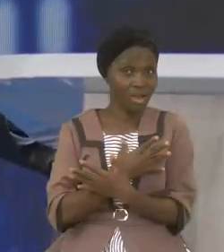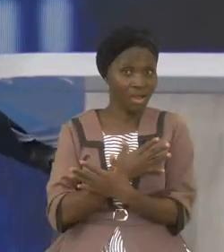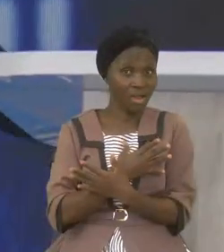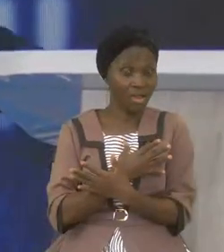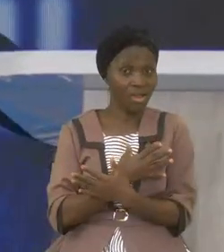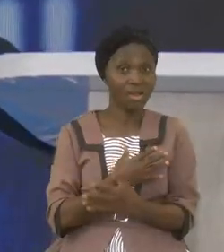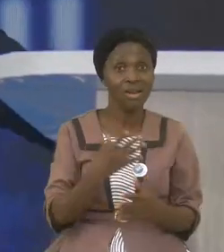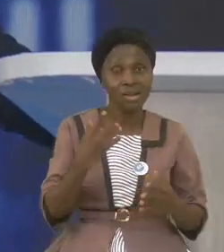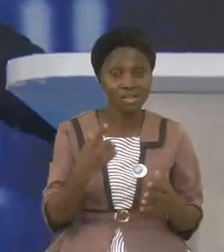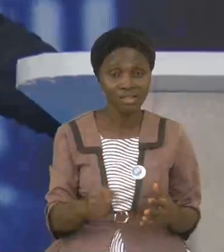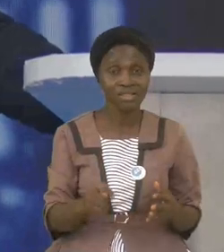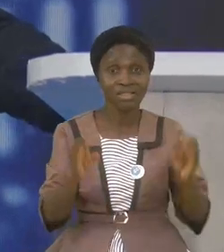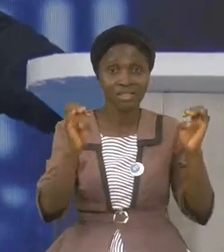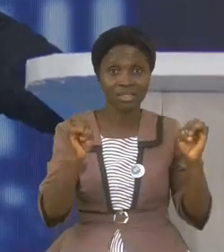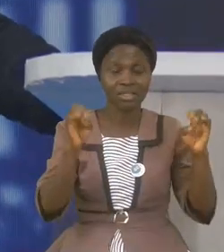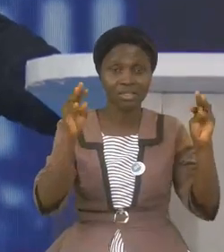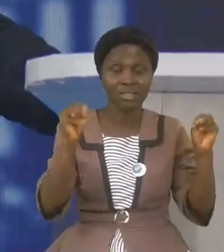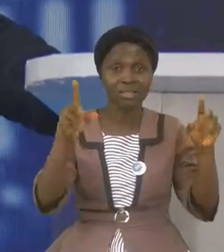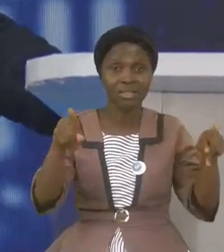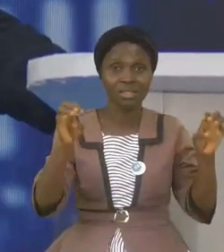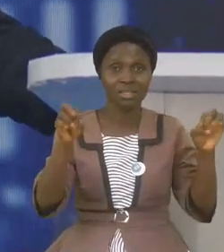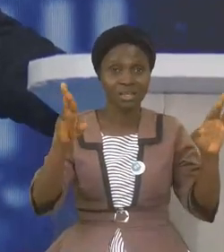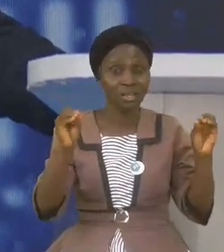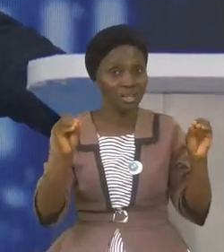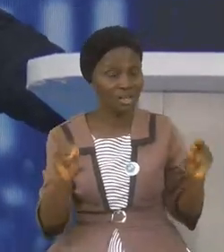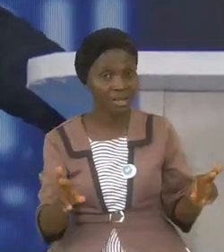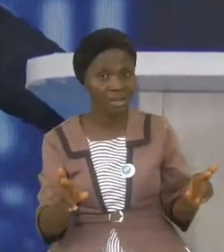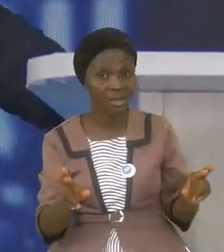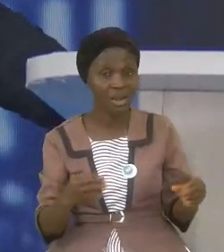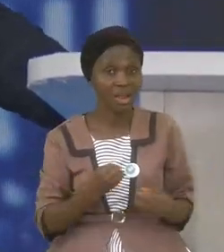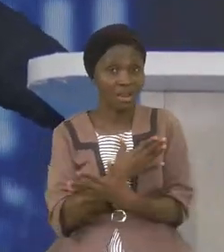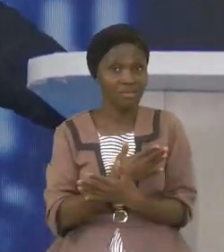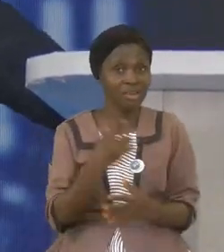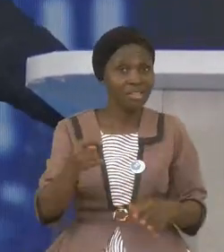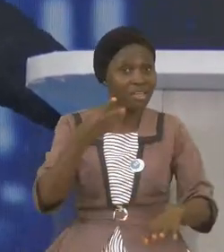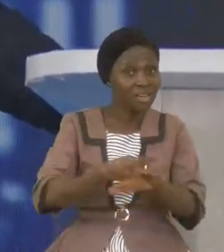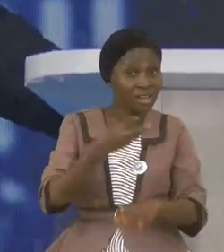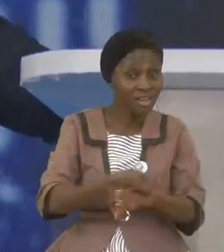peut effrayer Nebuchadnezzar, l'empereur effrayé,